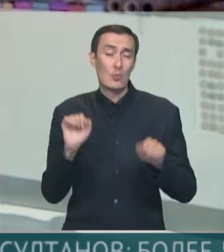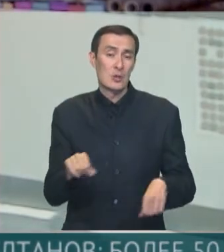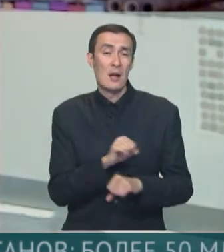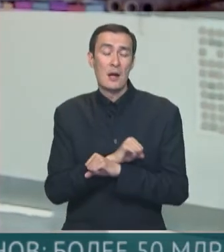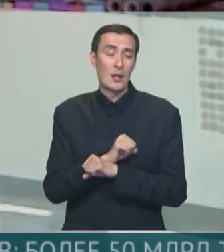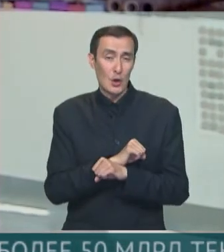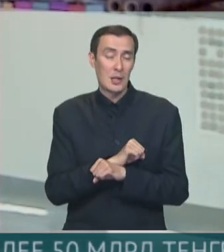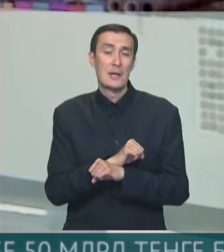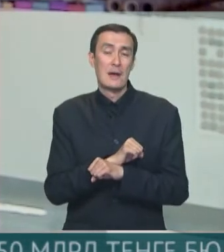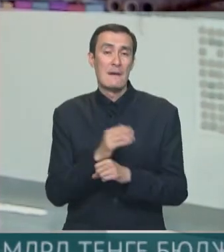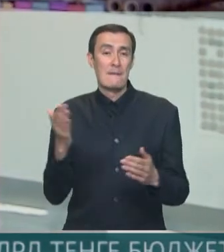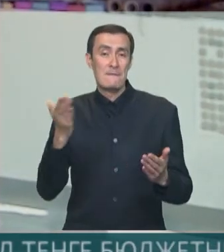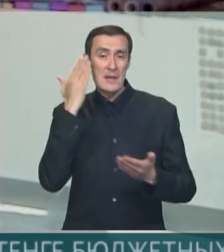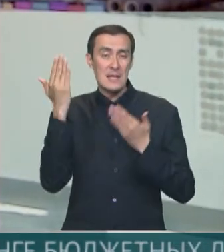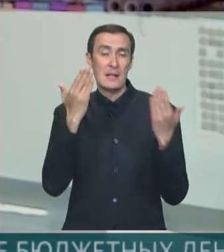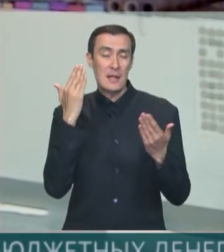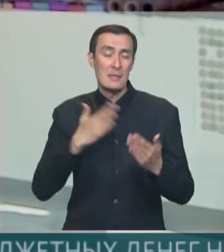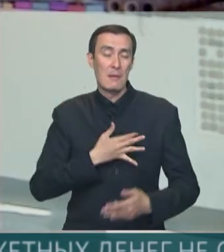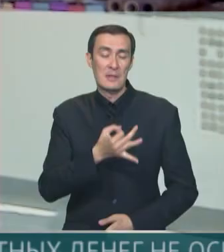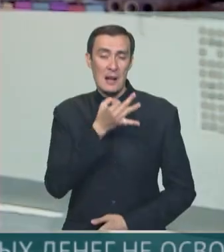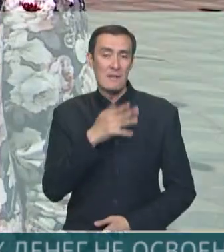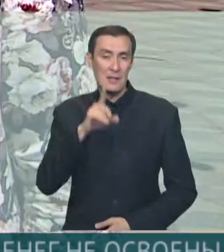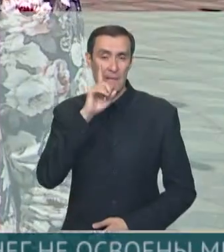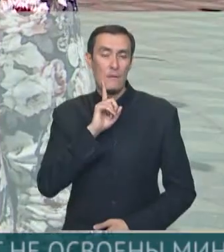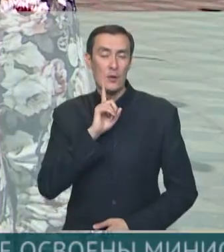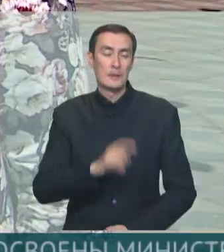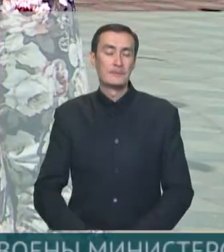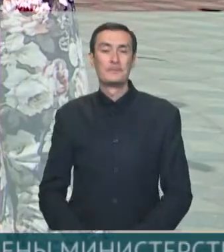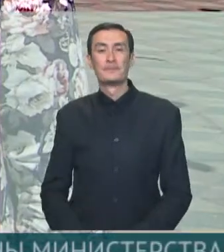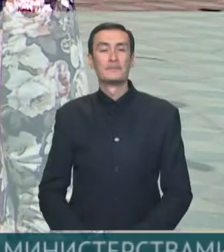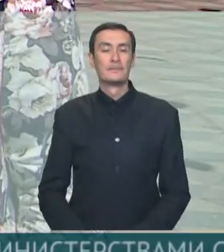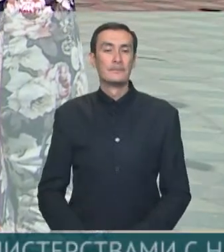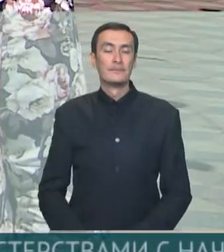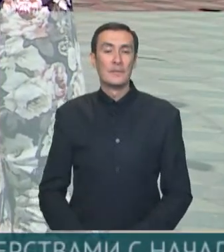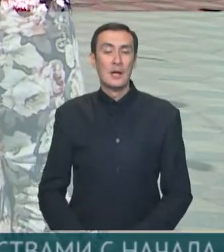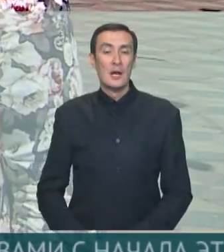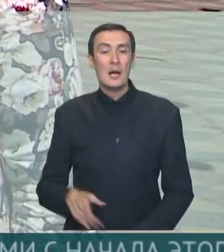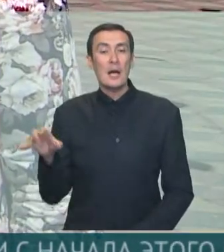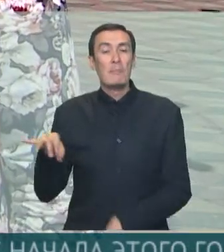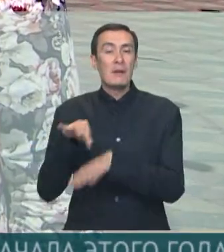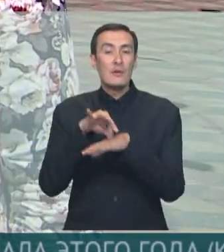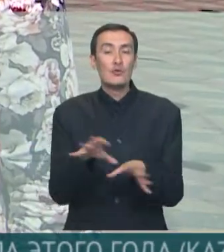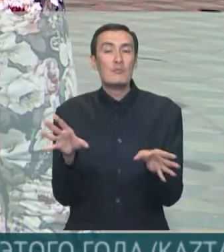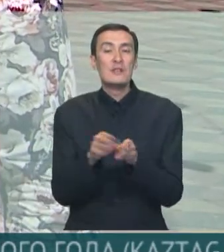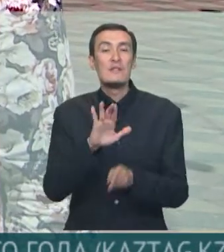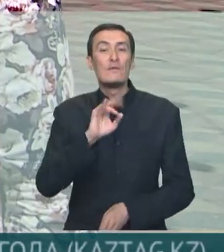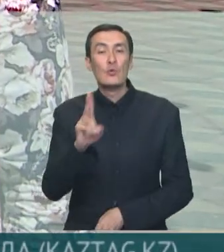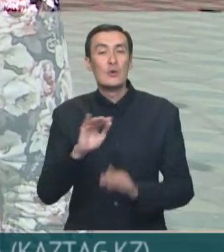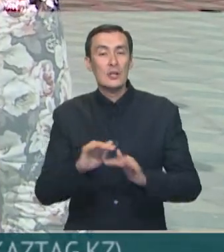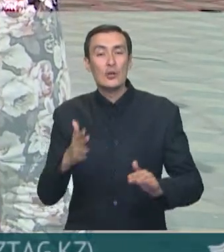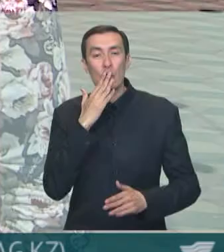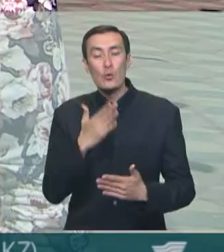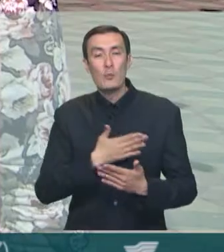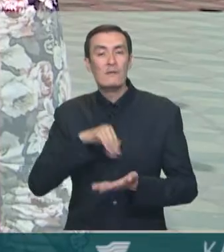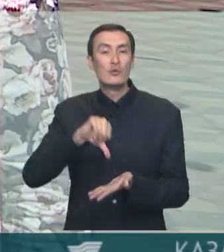достаточно комфортно, нам нравится здесь гулять. Прихожу сюда с внуками. Дети любят